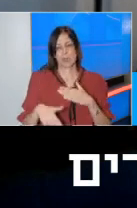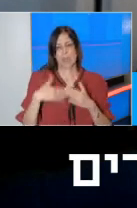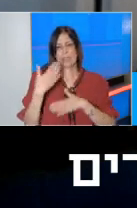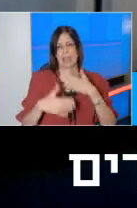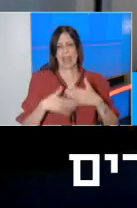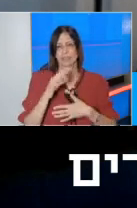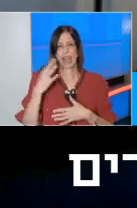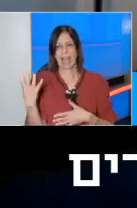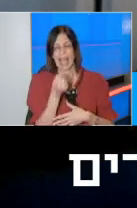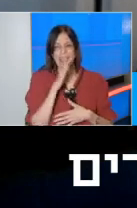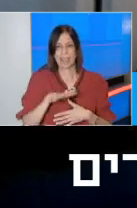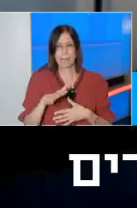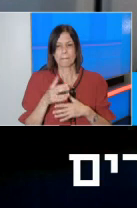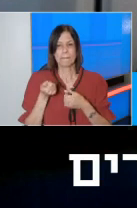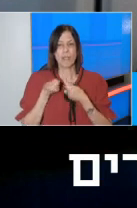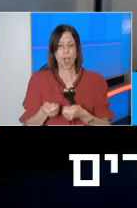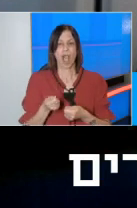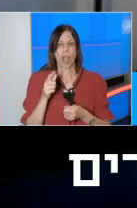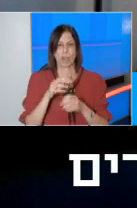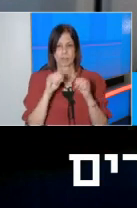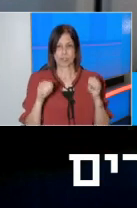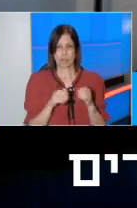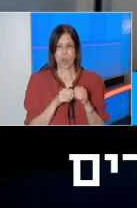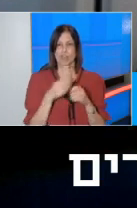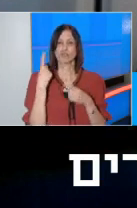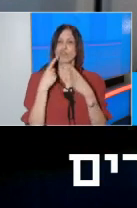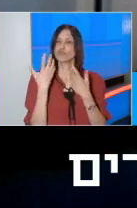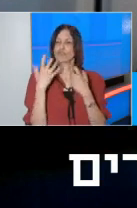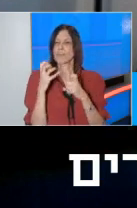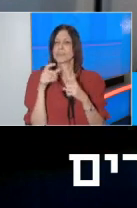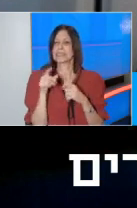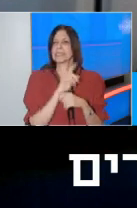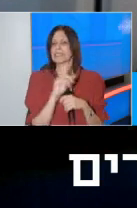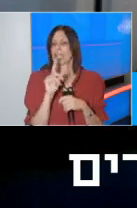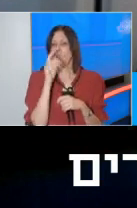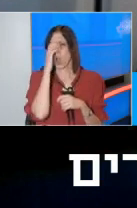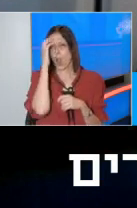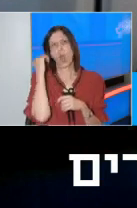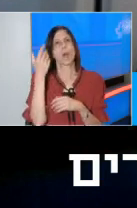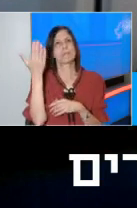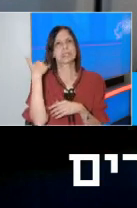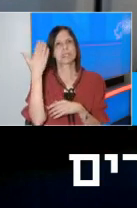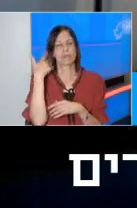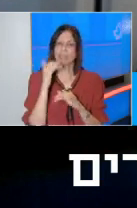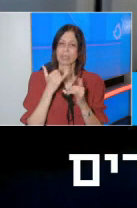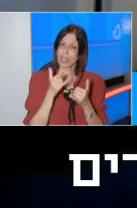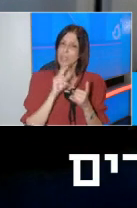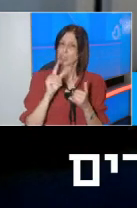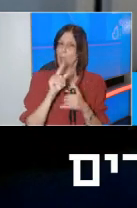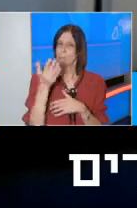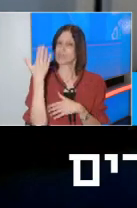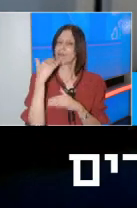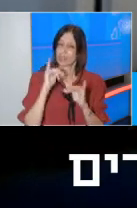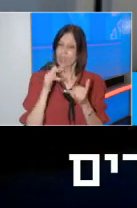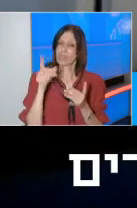האלה של לקחת את הילדים בכוח מהמשפחות. שנות ה-70, זה לא כזה... זה לא כזה מזמן, כן, נכון, בדיוק. זה לא כזה מזמן.